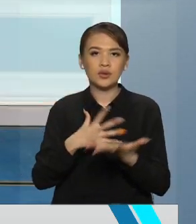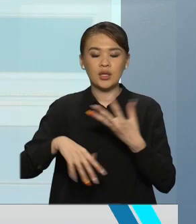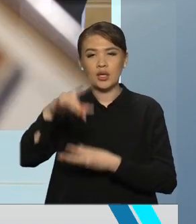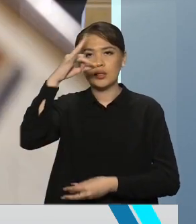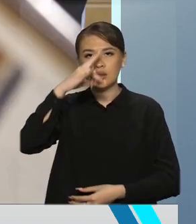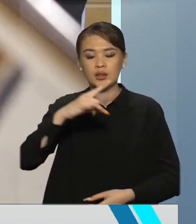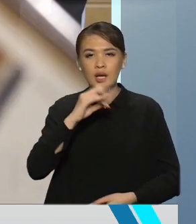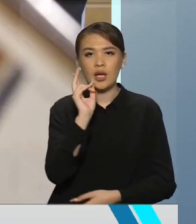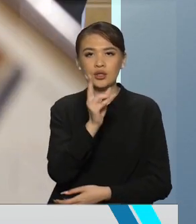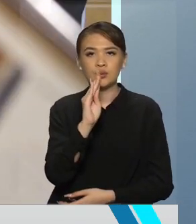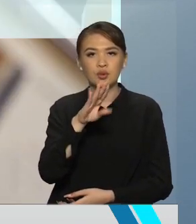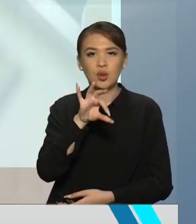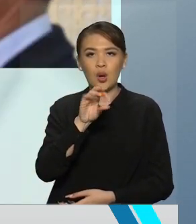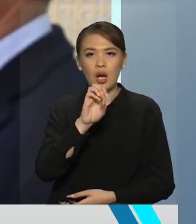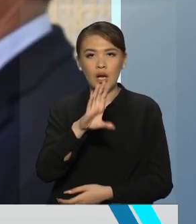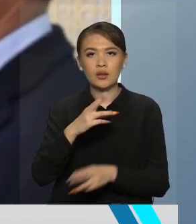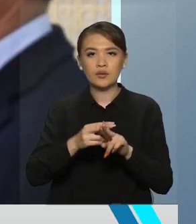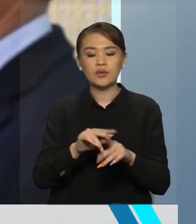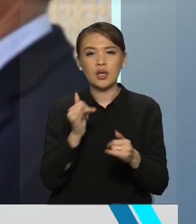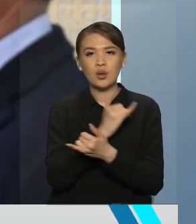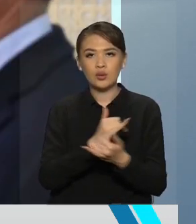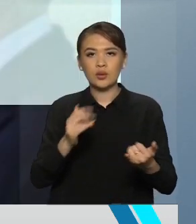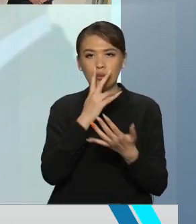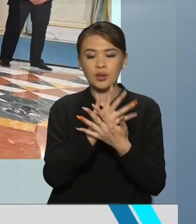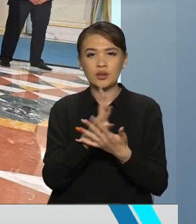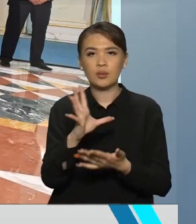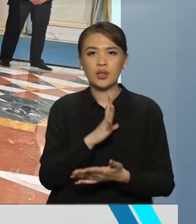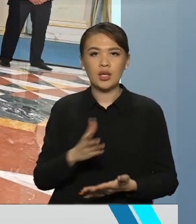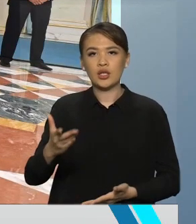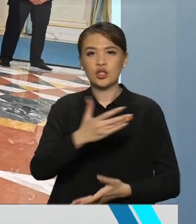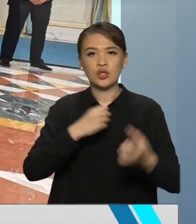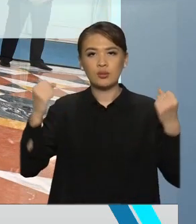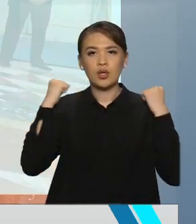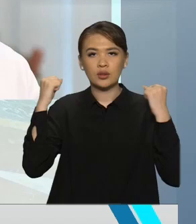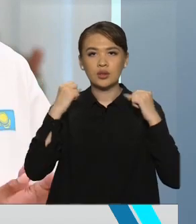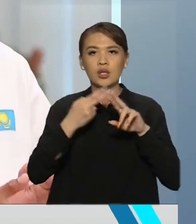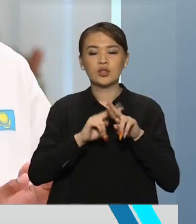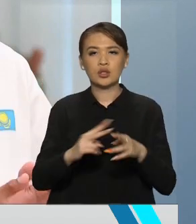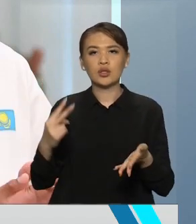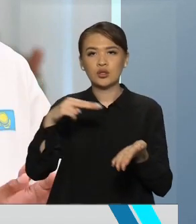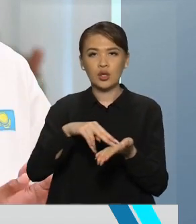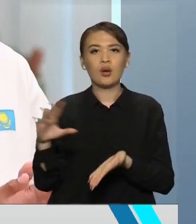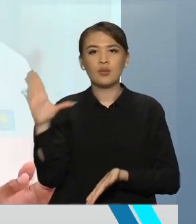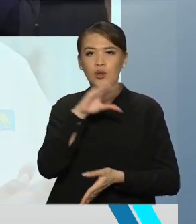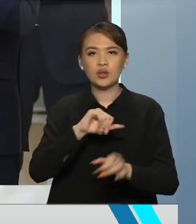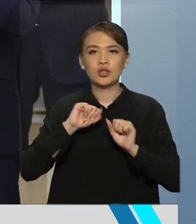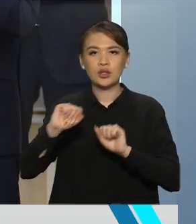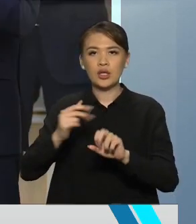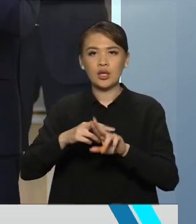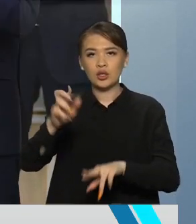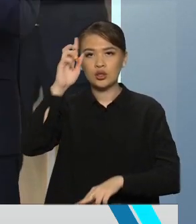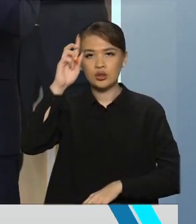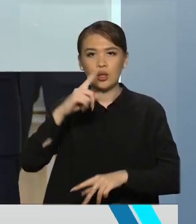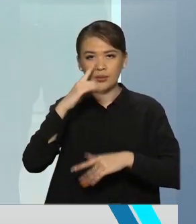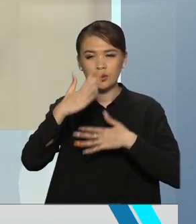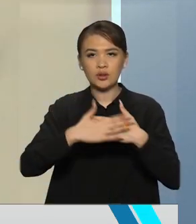казахстанцев. Касым-Жомарт Токаев выразил уверенность в том, что наши спортсмены достойно защитят честь страны на